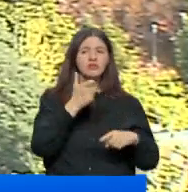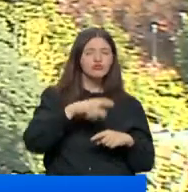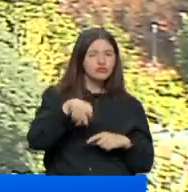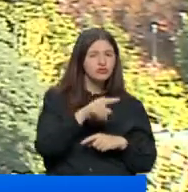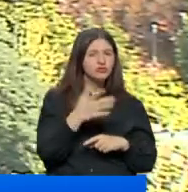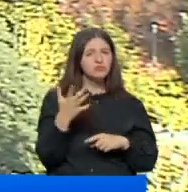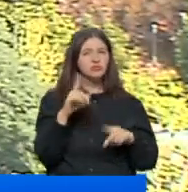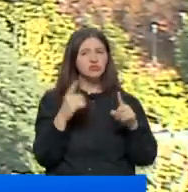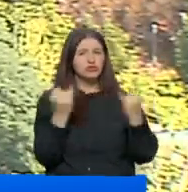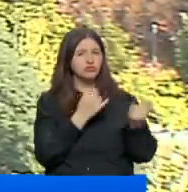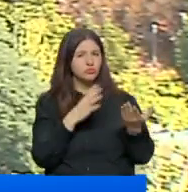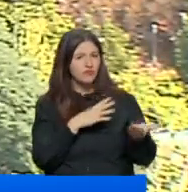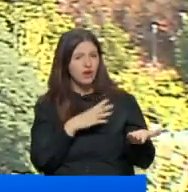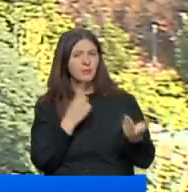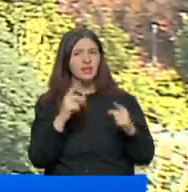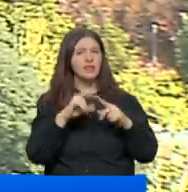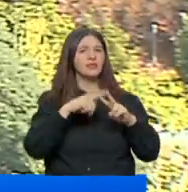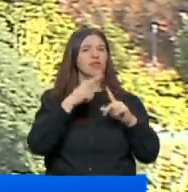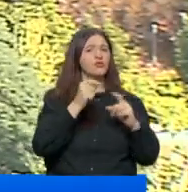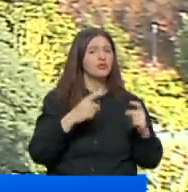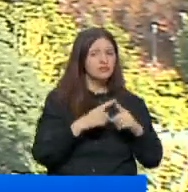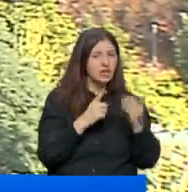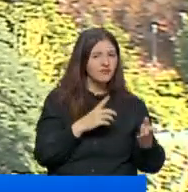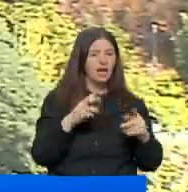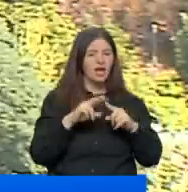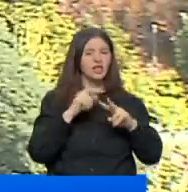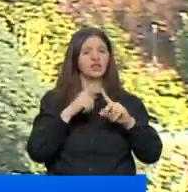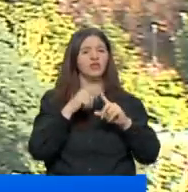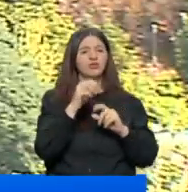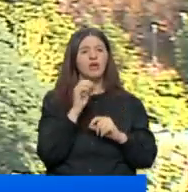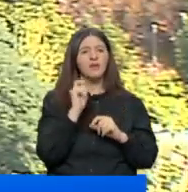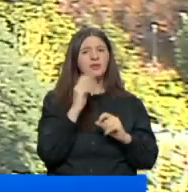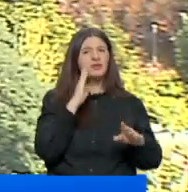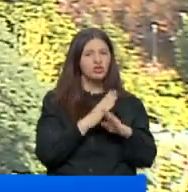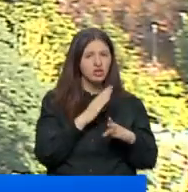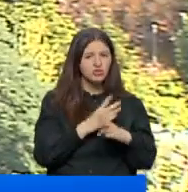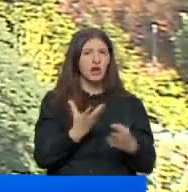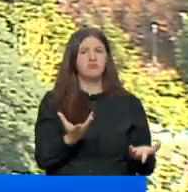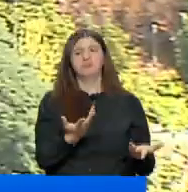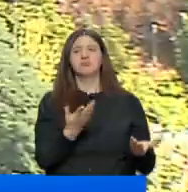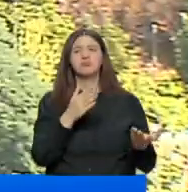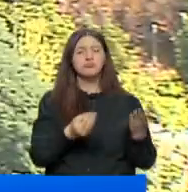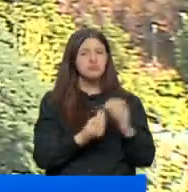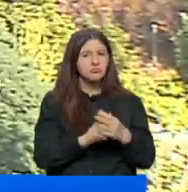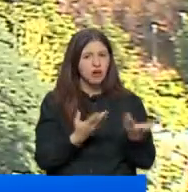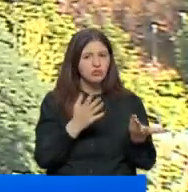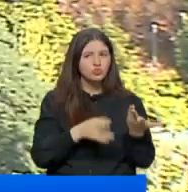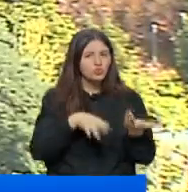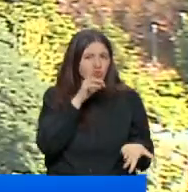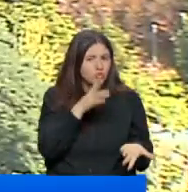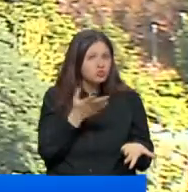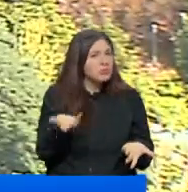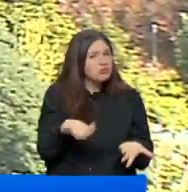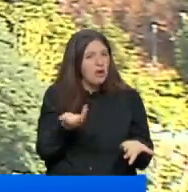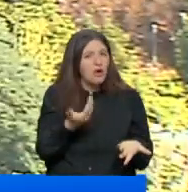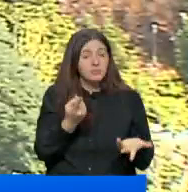siyasetçiler, hani bir tartışma var. Bir NATO zirvesi, NATO zirvesinde varılan mutabakat, sonra çıkan sonuç